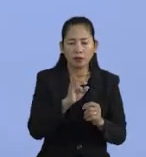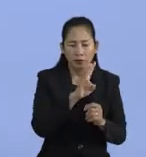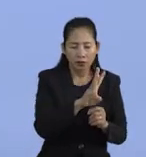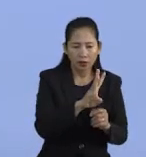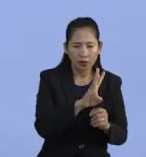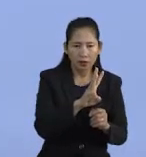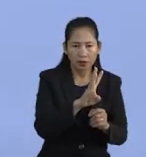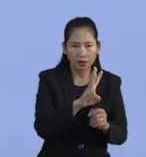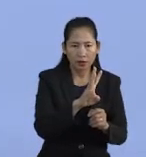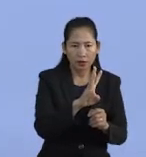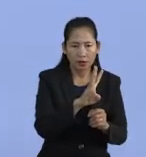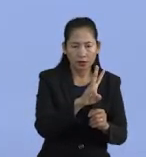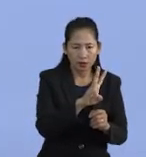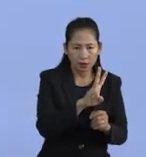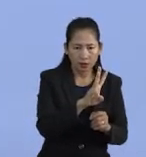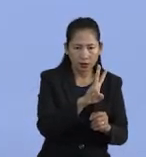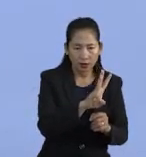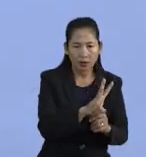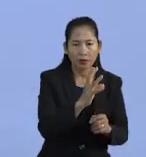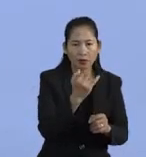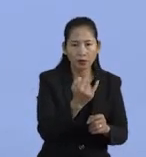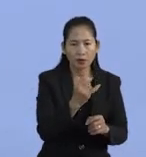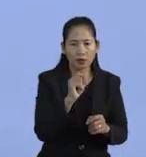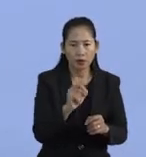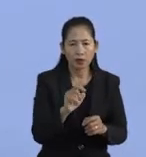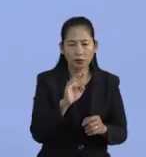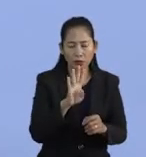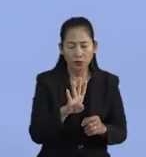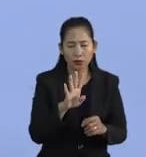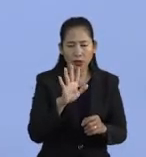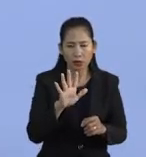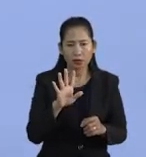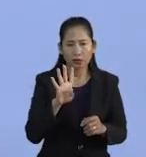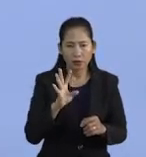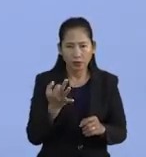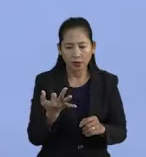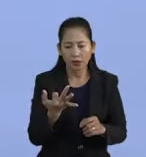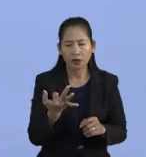bầy chúng tôi có sam sắp rồi mối cho buôn rồi